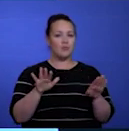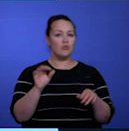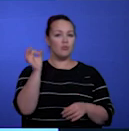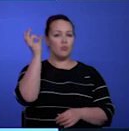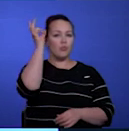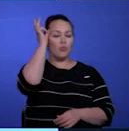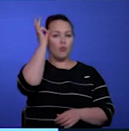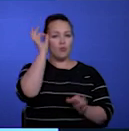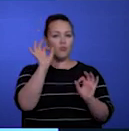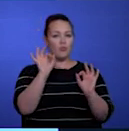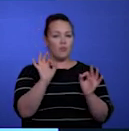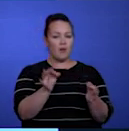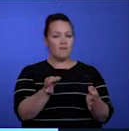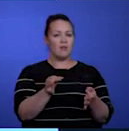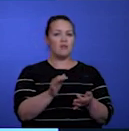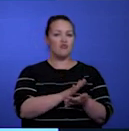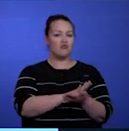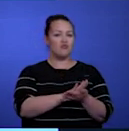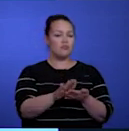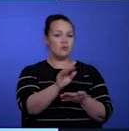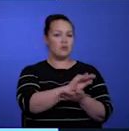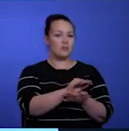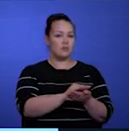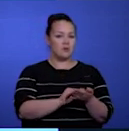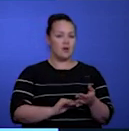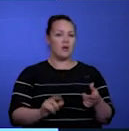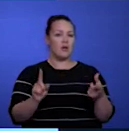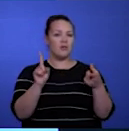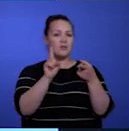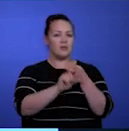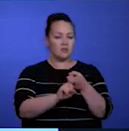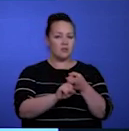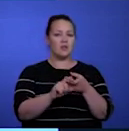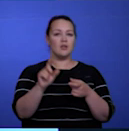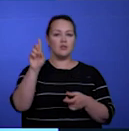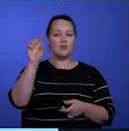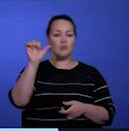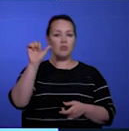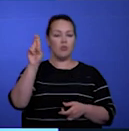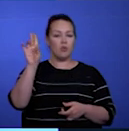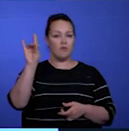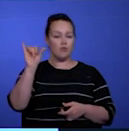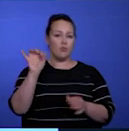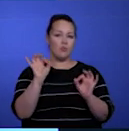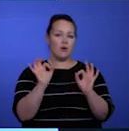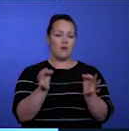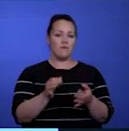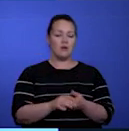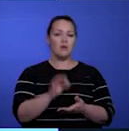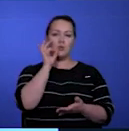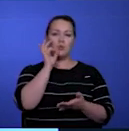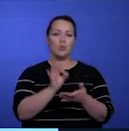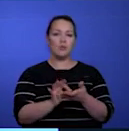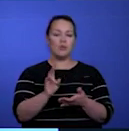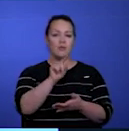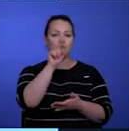правилах каллиграфии правильно соединяйте буквы а заодно ответьте мне пожалуйста на вопрос почему я